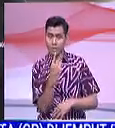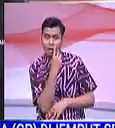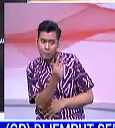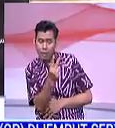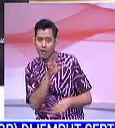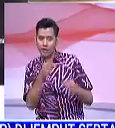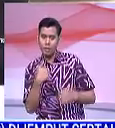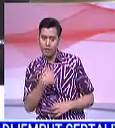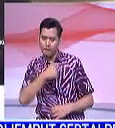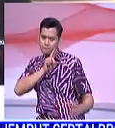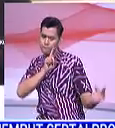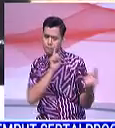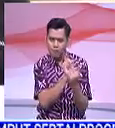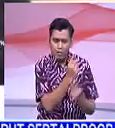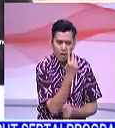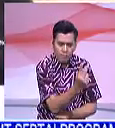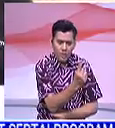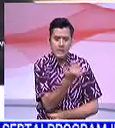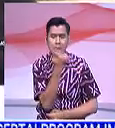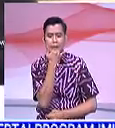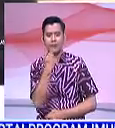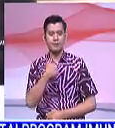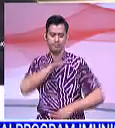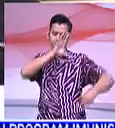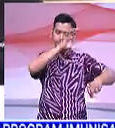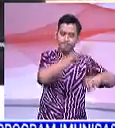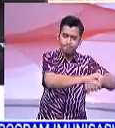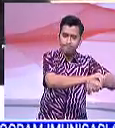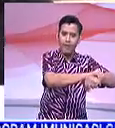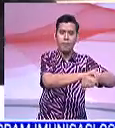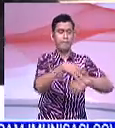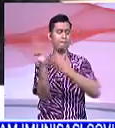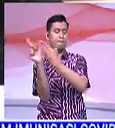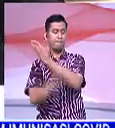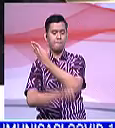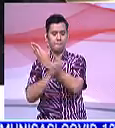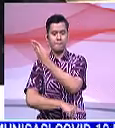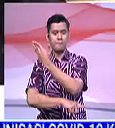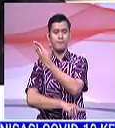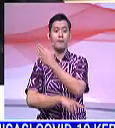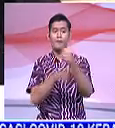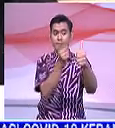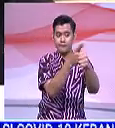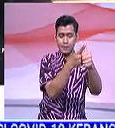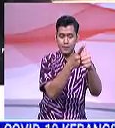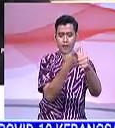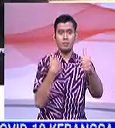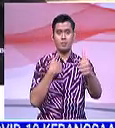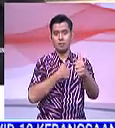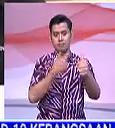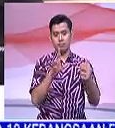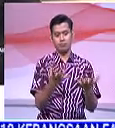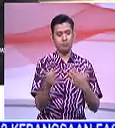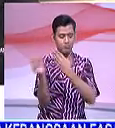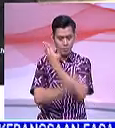bekerja dapati ia bersalah kita boleh kenakan hukuman search kali pertama kesalahan tinggi Ibu